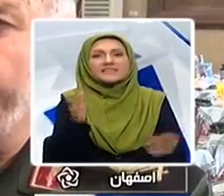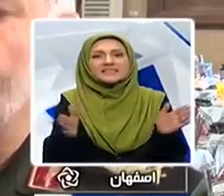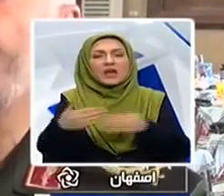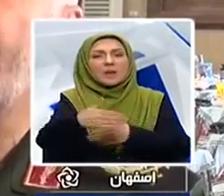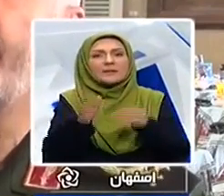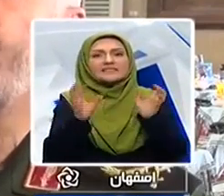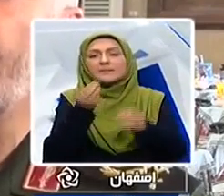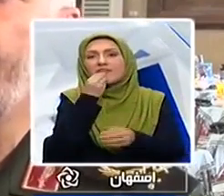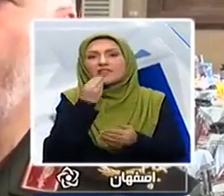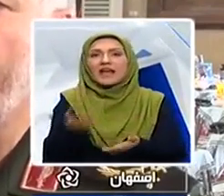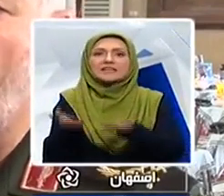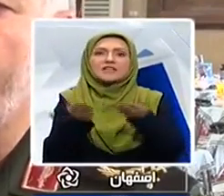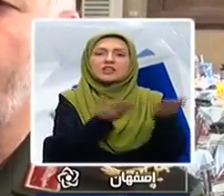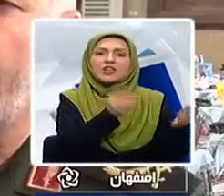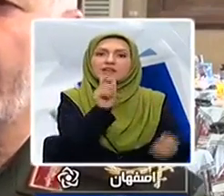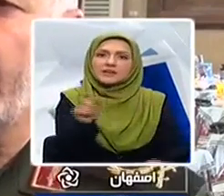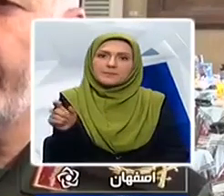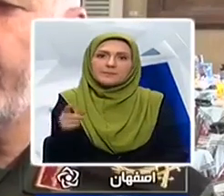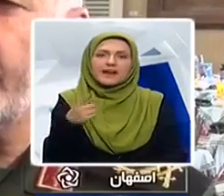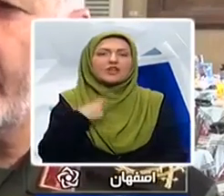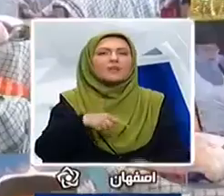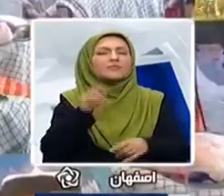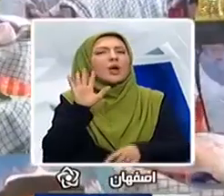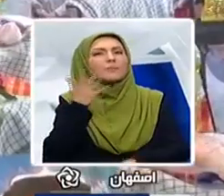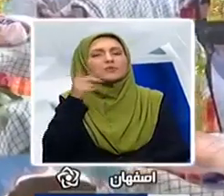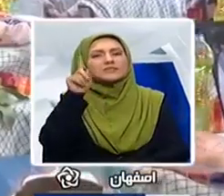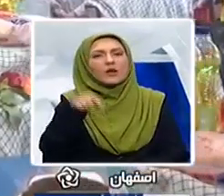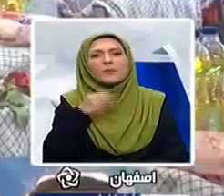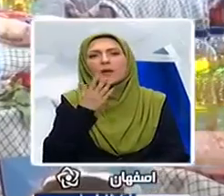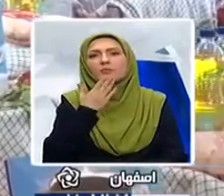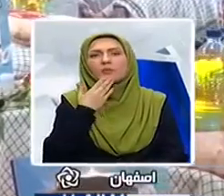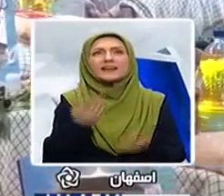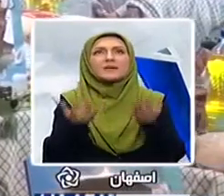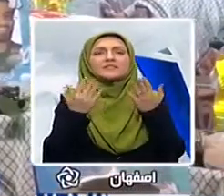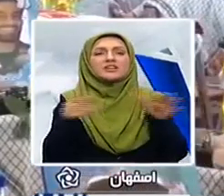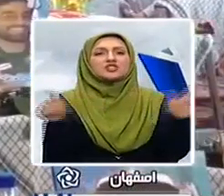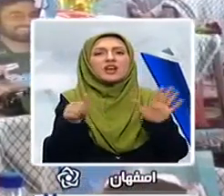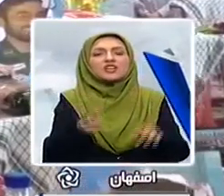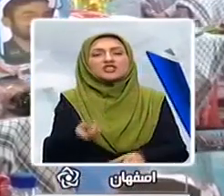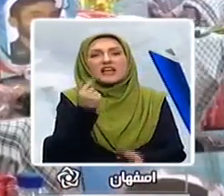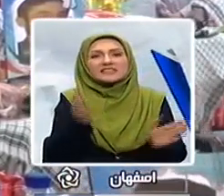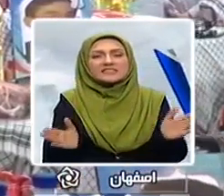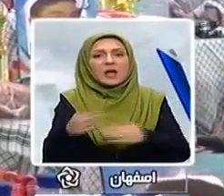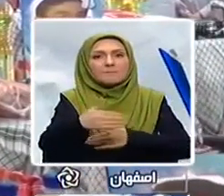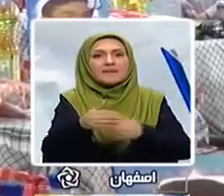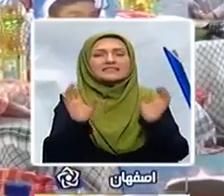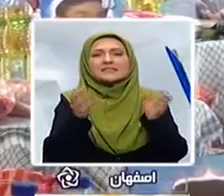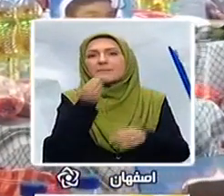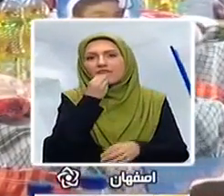از امروز هم تا نیمه ماه مبارک رمضان انشالله 60 هزار بسته غذایی